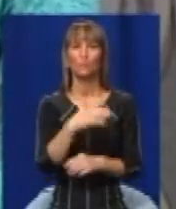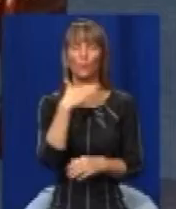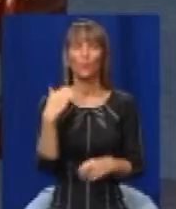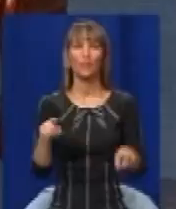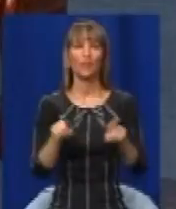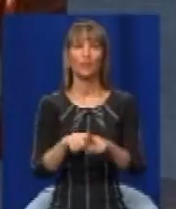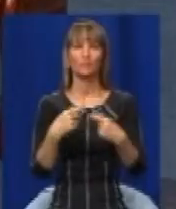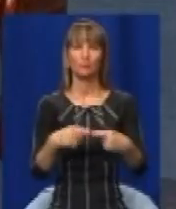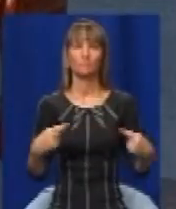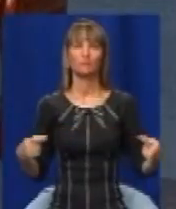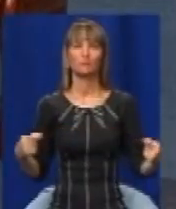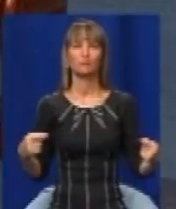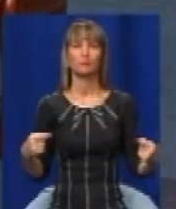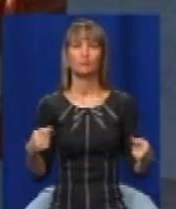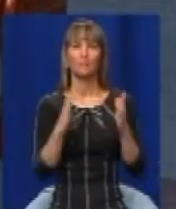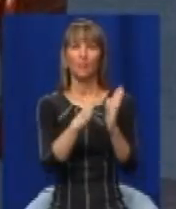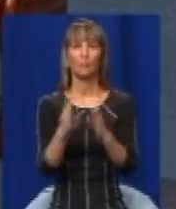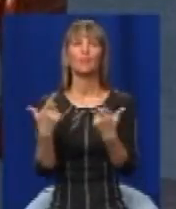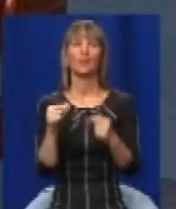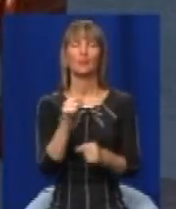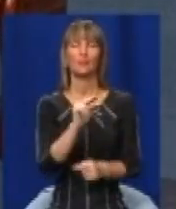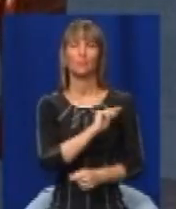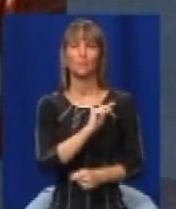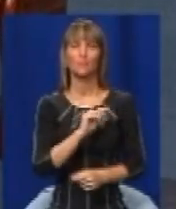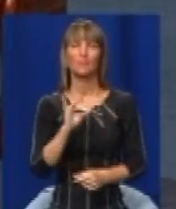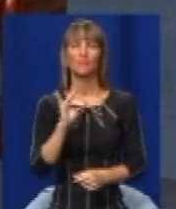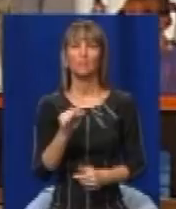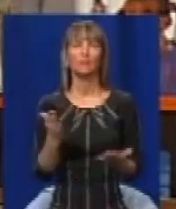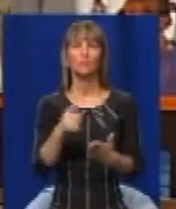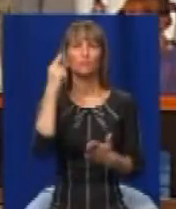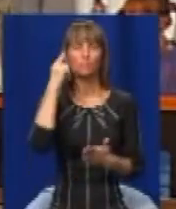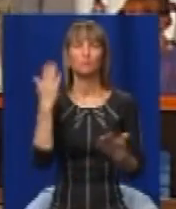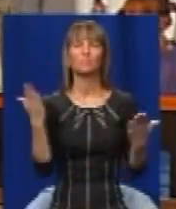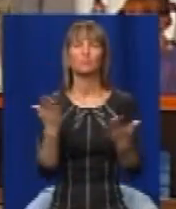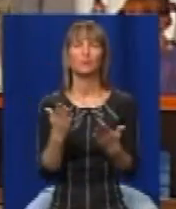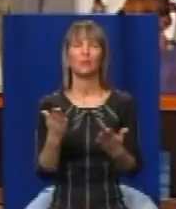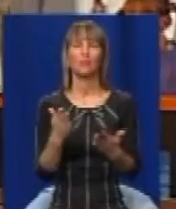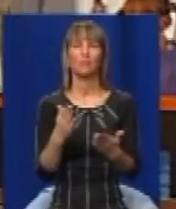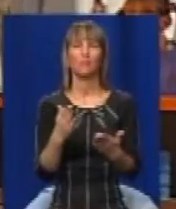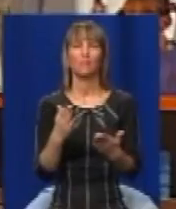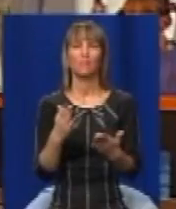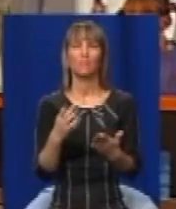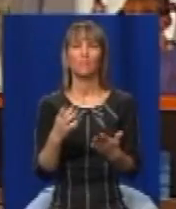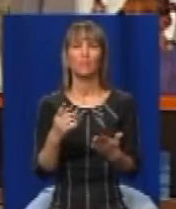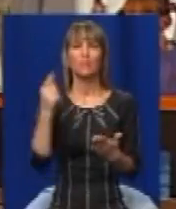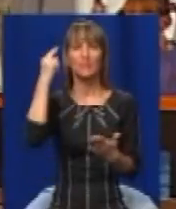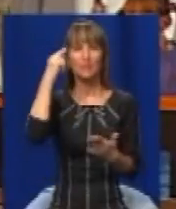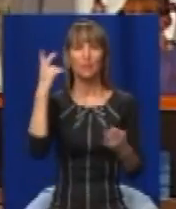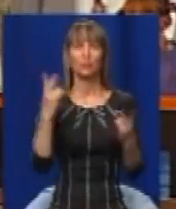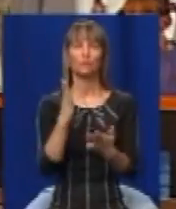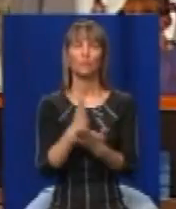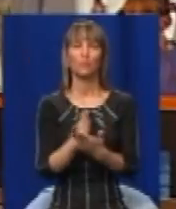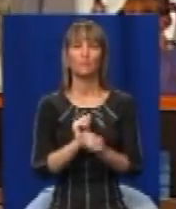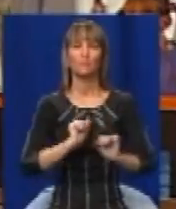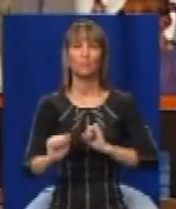таких різноманітних галузей, де вони працюють. І, власне, як думаєш, які навики необхідно мати режисерові?